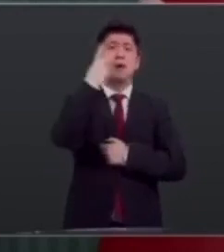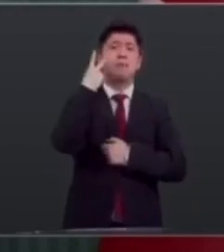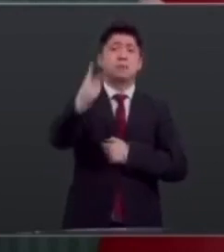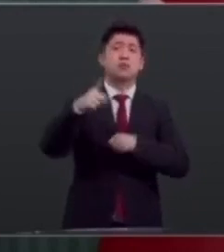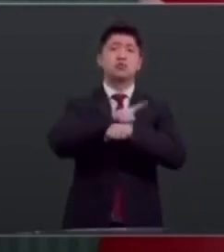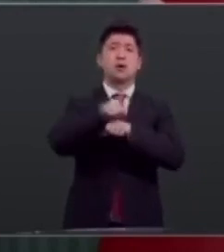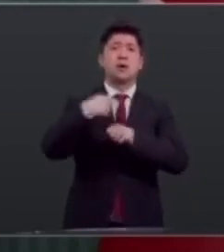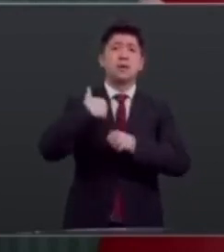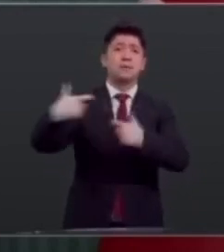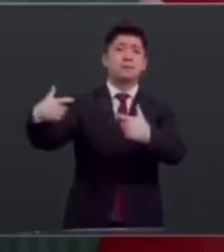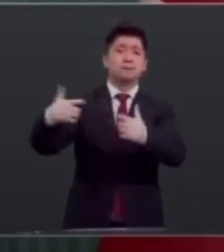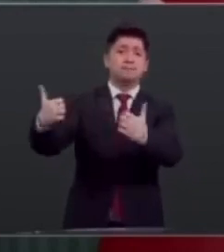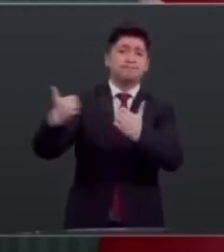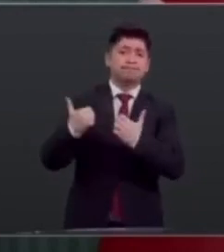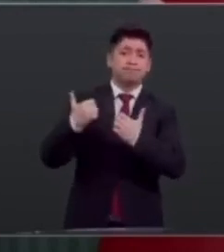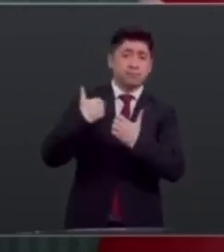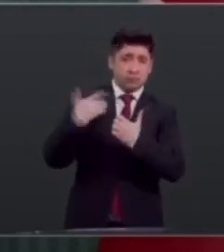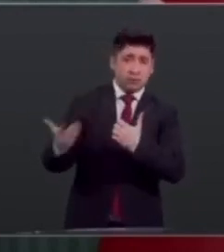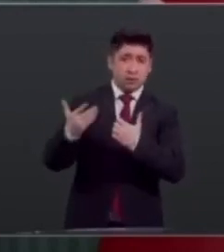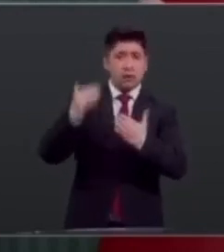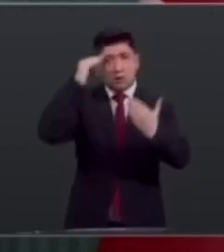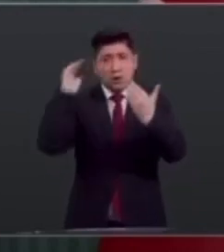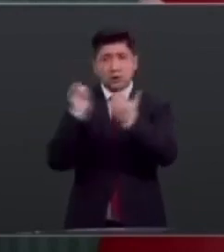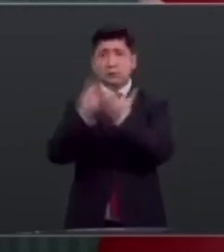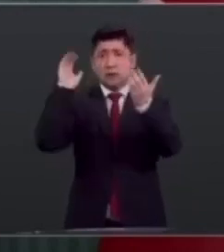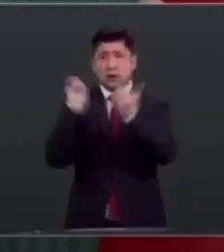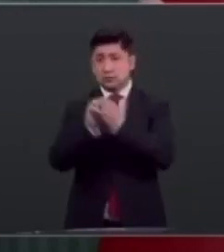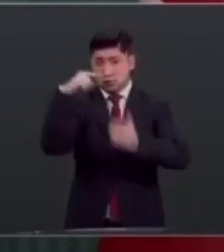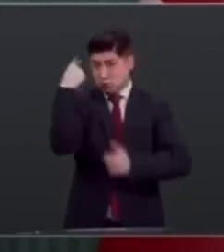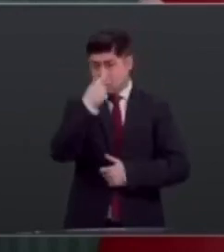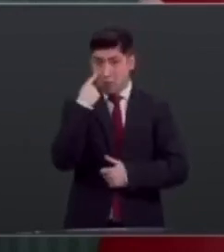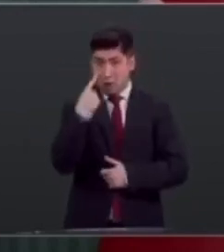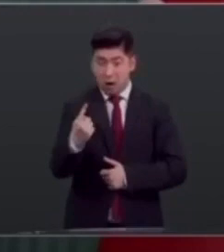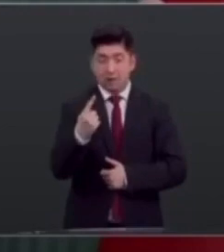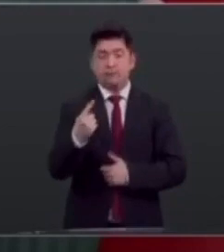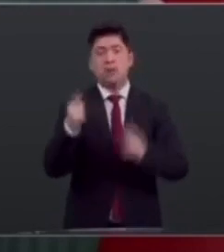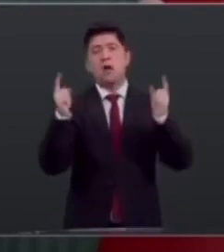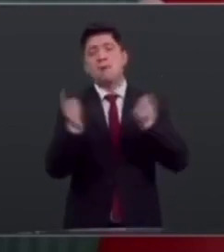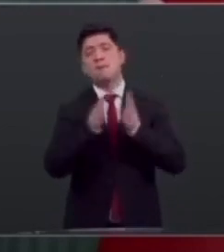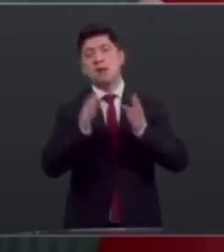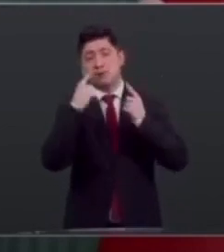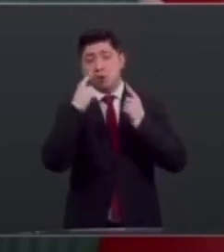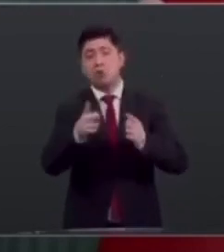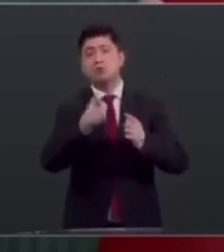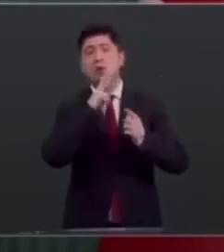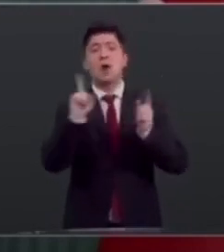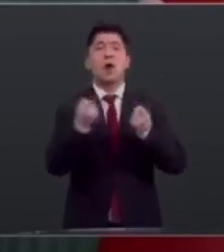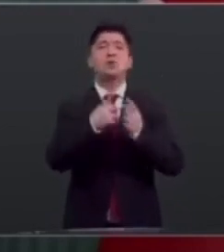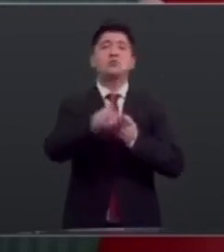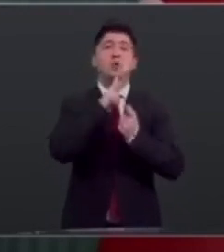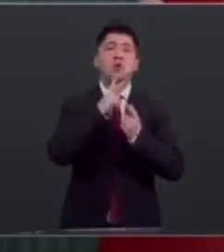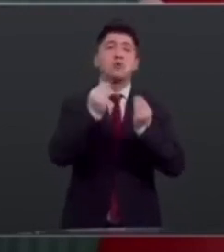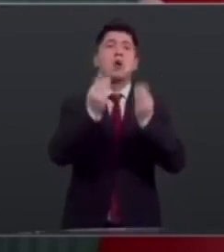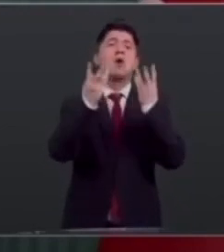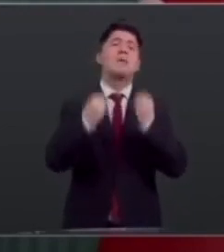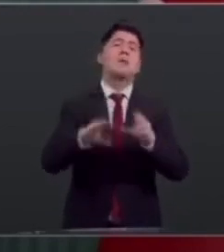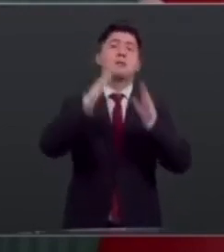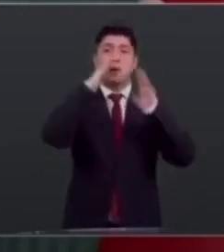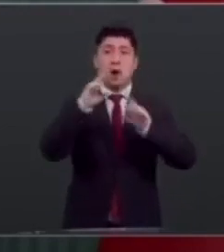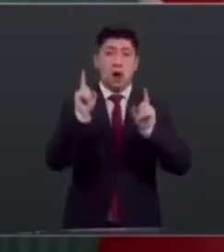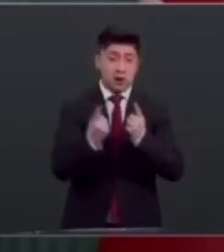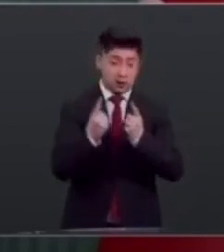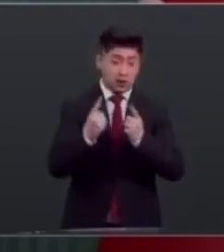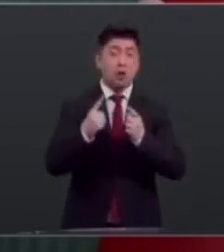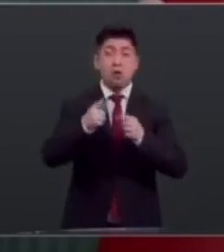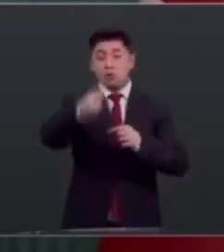süreci tıkaması ve uzlaşmaz tutumu sebebiyle maalesef neticeye ulaşamamıştı. Ülkemizin